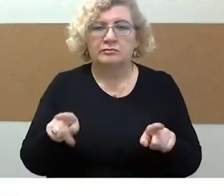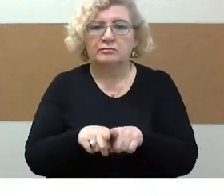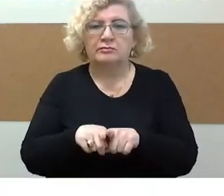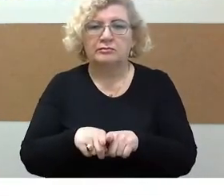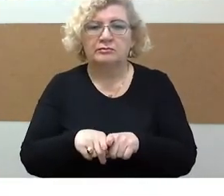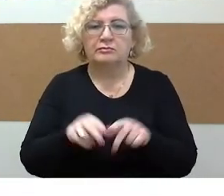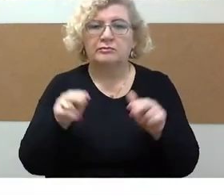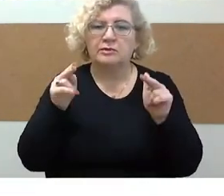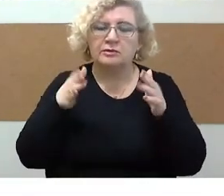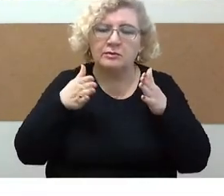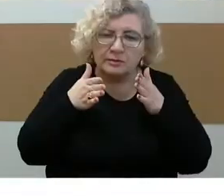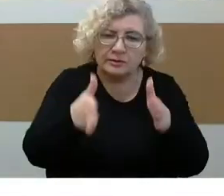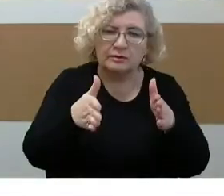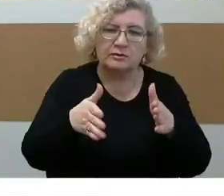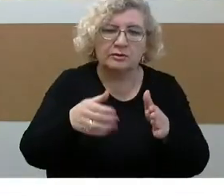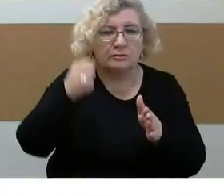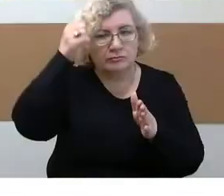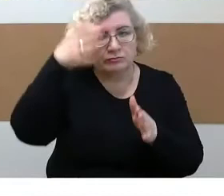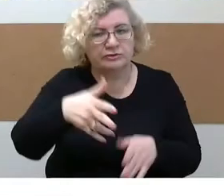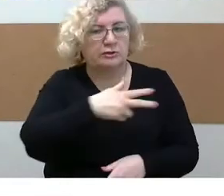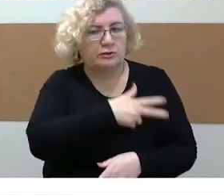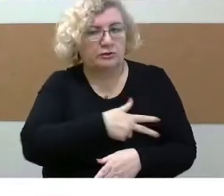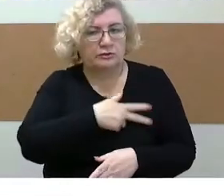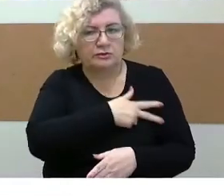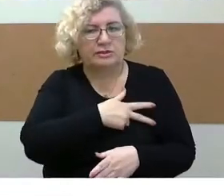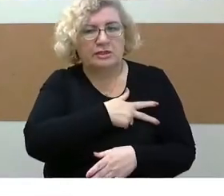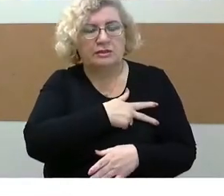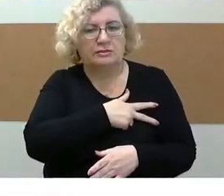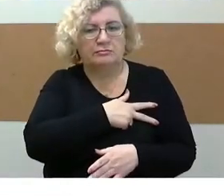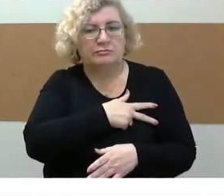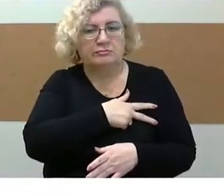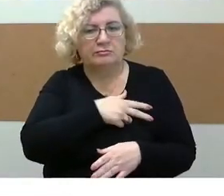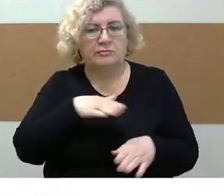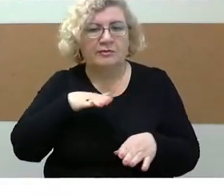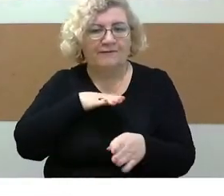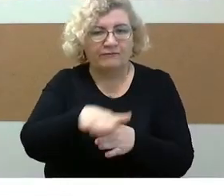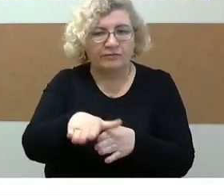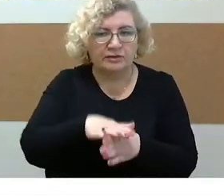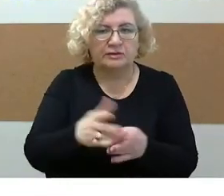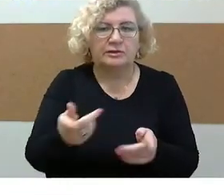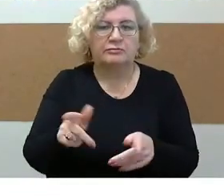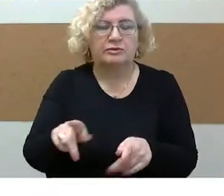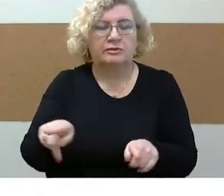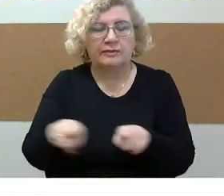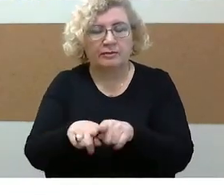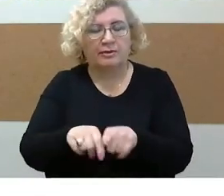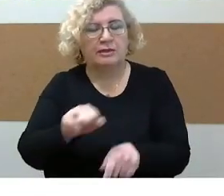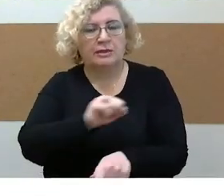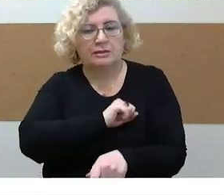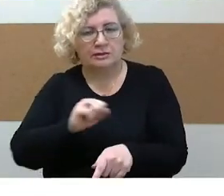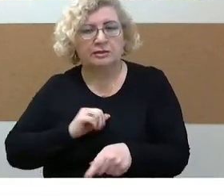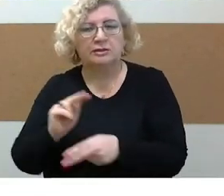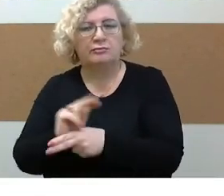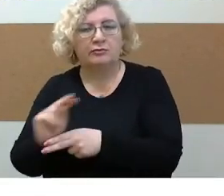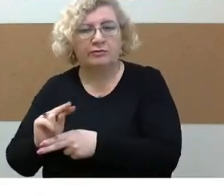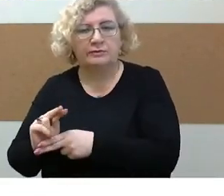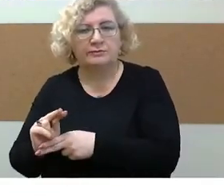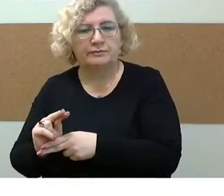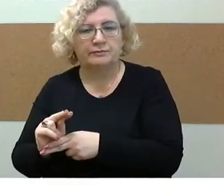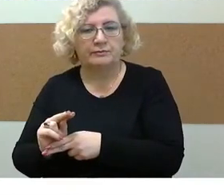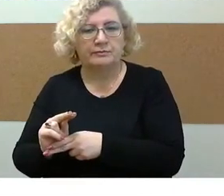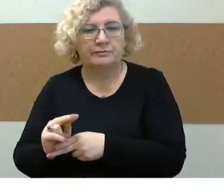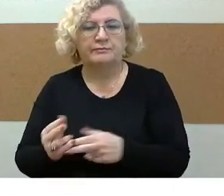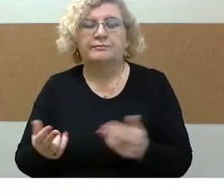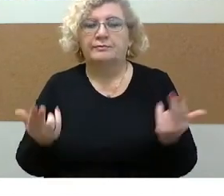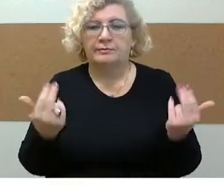dėmesį veiksmingoms psichosocialinėms intervencijoms, ne tiek medikamentiniam gydymui, kuris yra pakankamai prieinamas Lietuvoje.